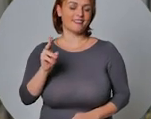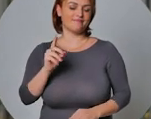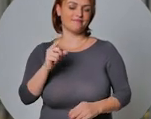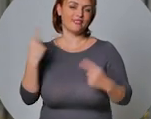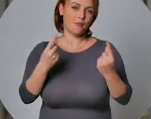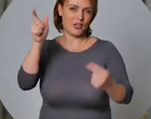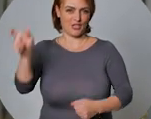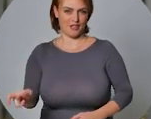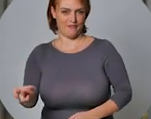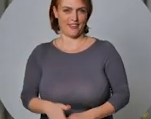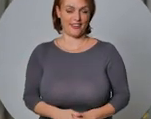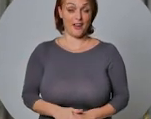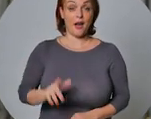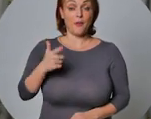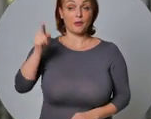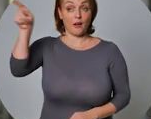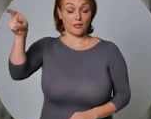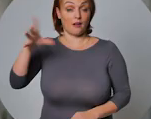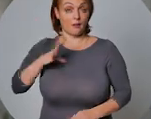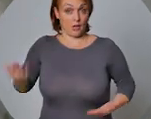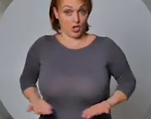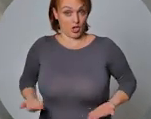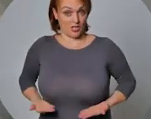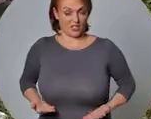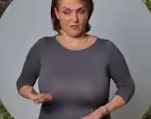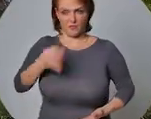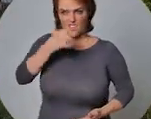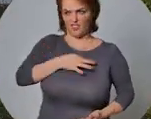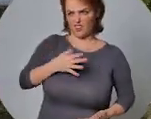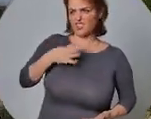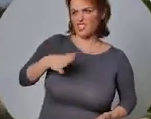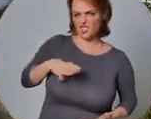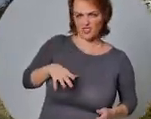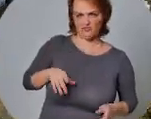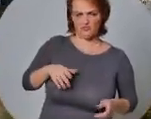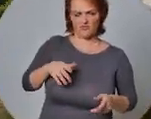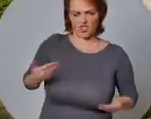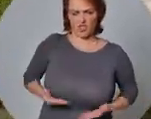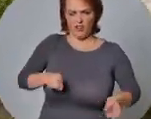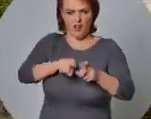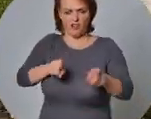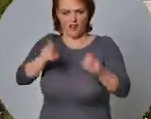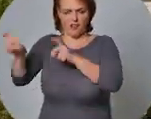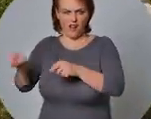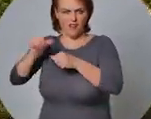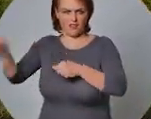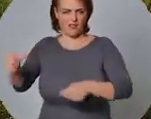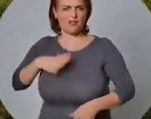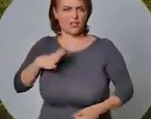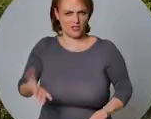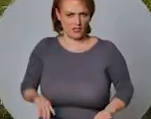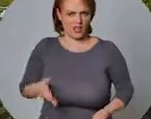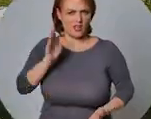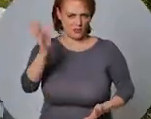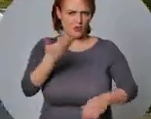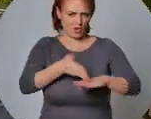Pentru că eram acolo la orfelinat, a putea spune eu, ei, dar ce trebuie să duci deoparte, pentru că ați ce